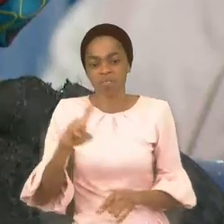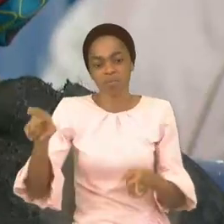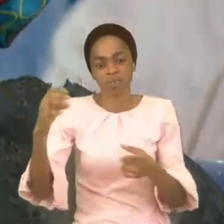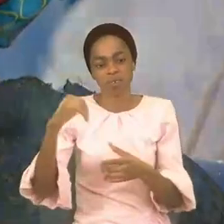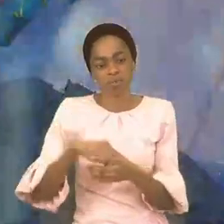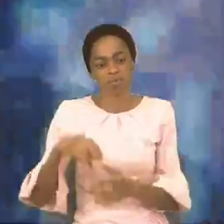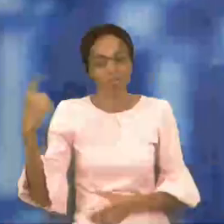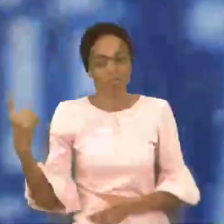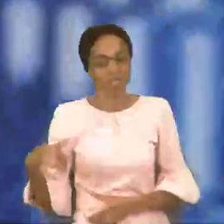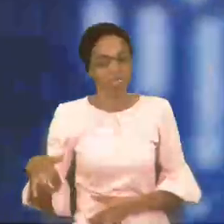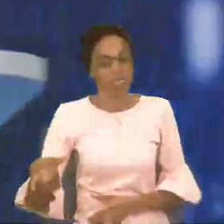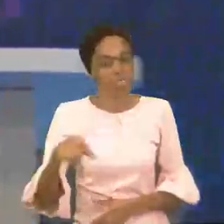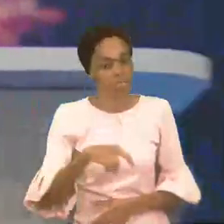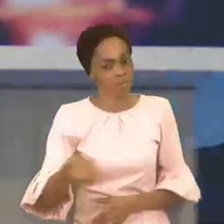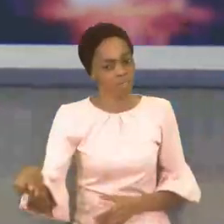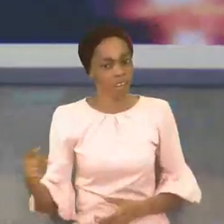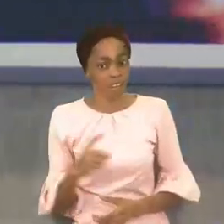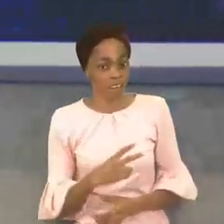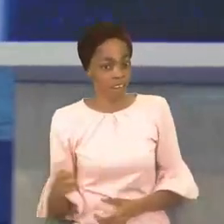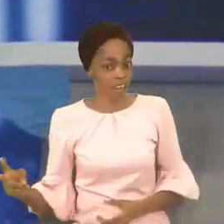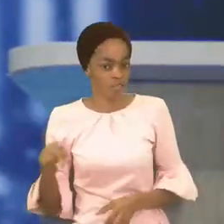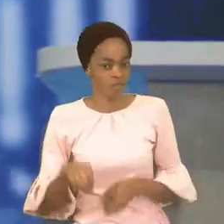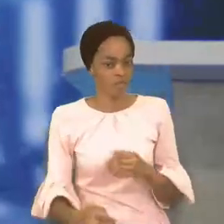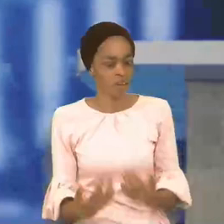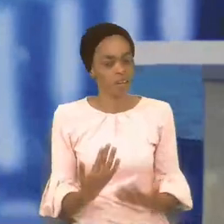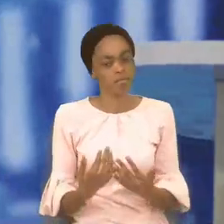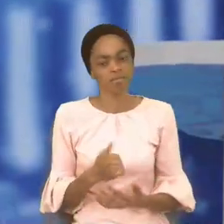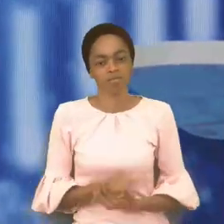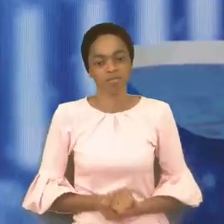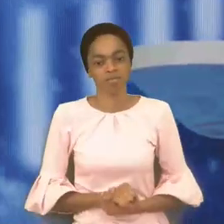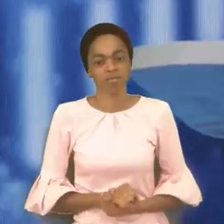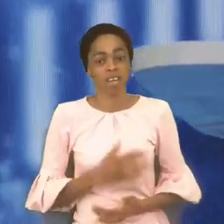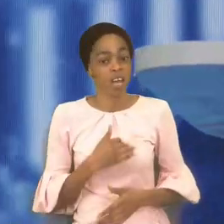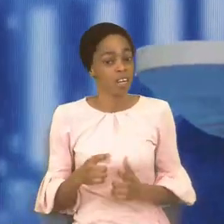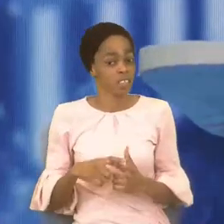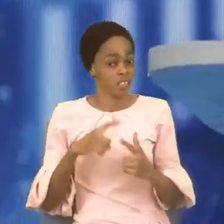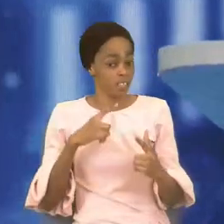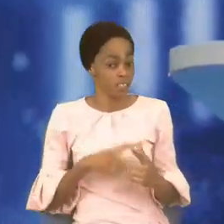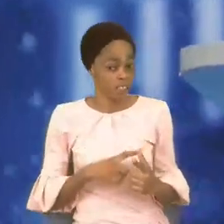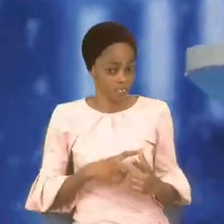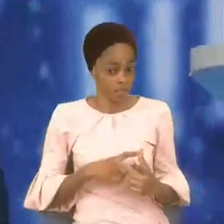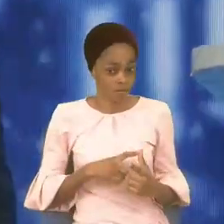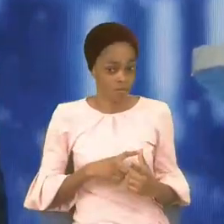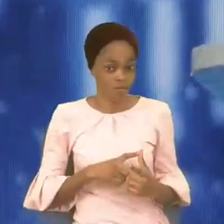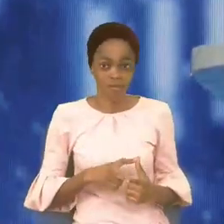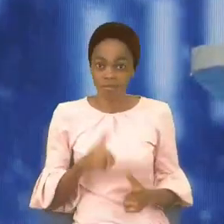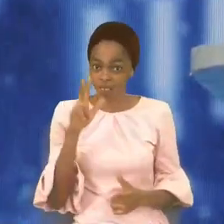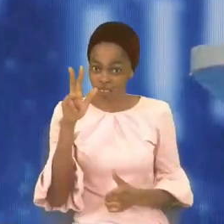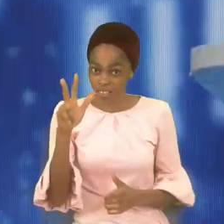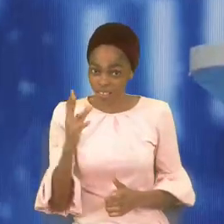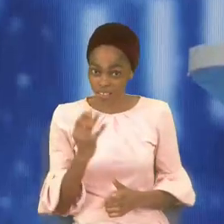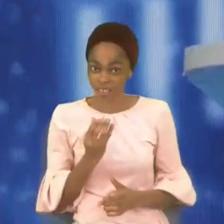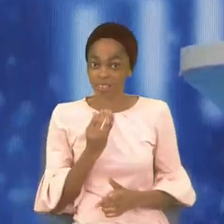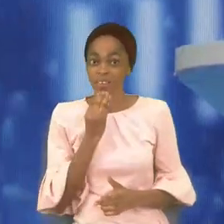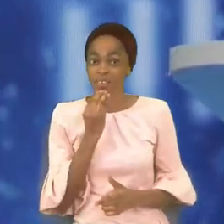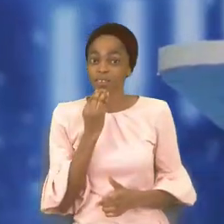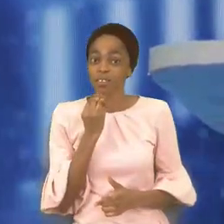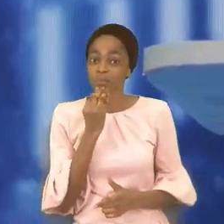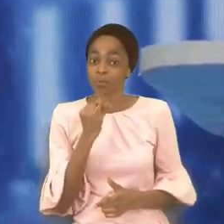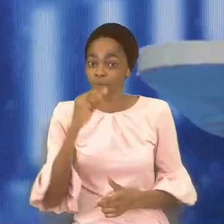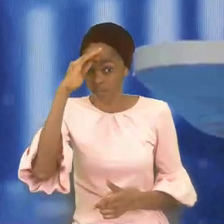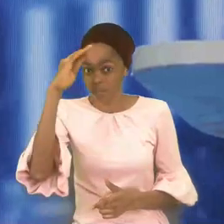les fidèles n'iront pas. Ils sont allés de l'autre côté. Maintenant, Shadrach, Meshach et